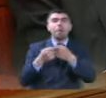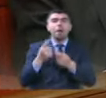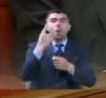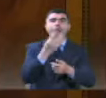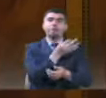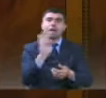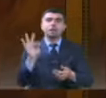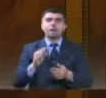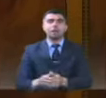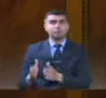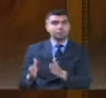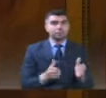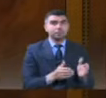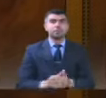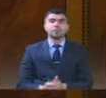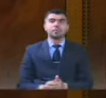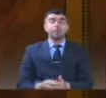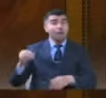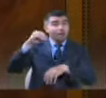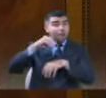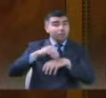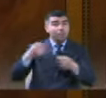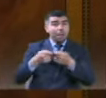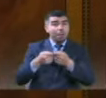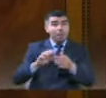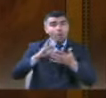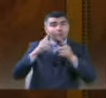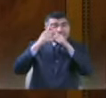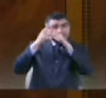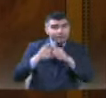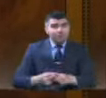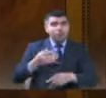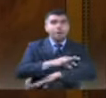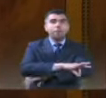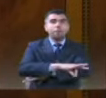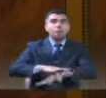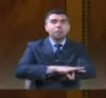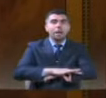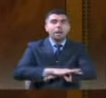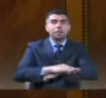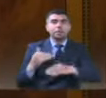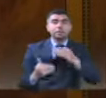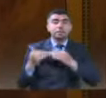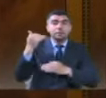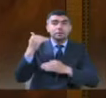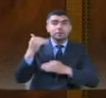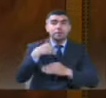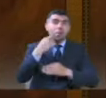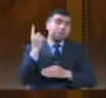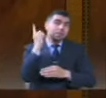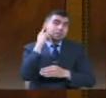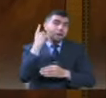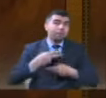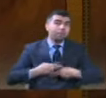مثلا. وقد ارتفع متوسط الأجر الصافي الشهري بالوظيفة العمومية أرجو أن يسمع جيدا هذا